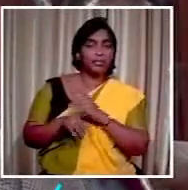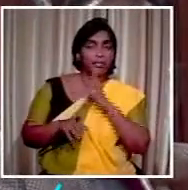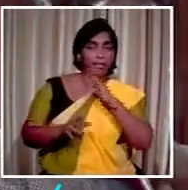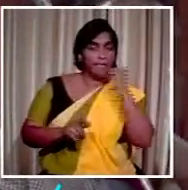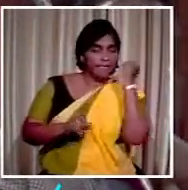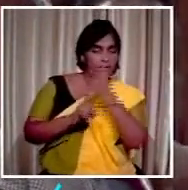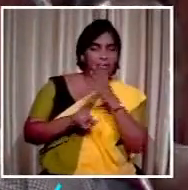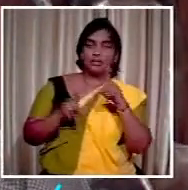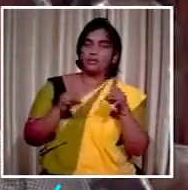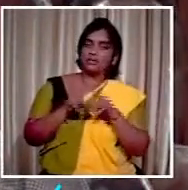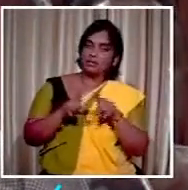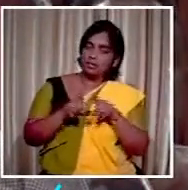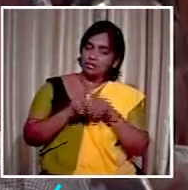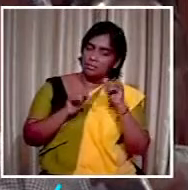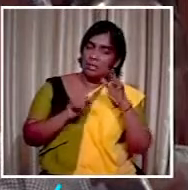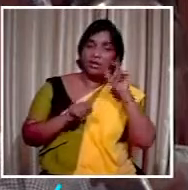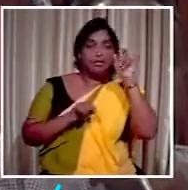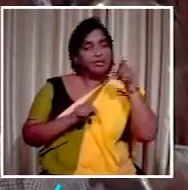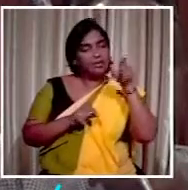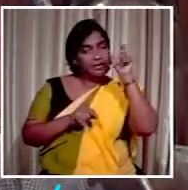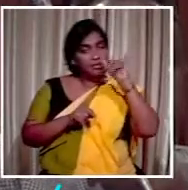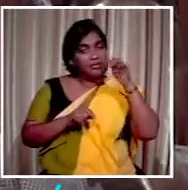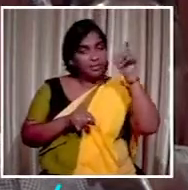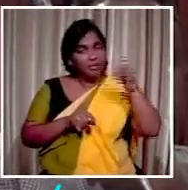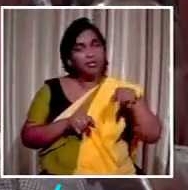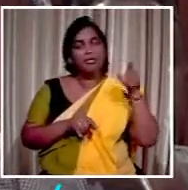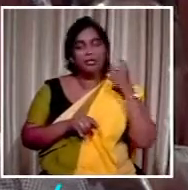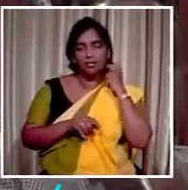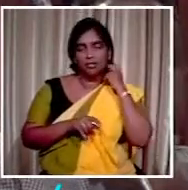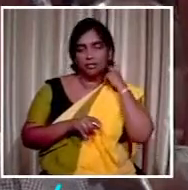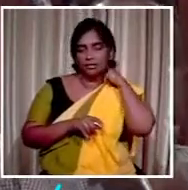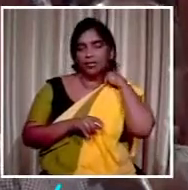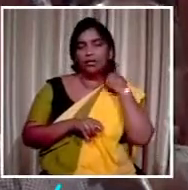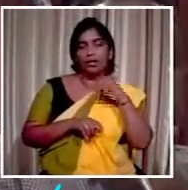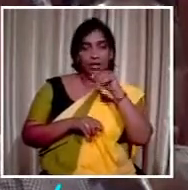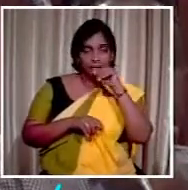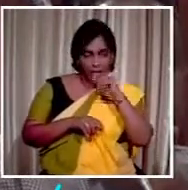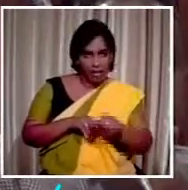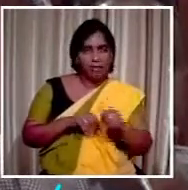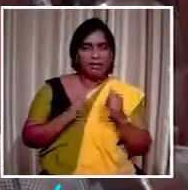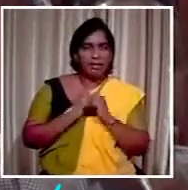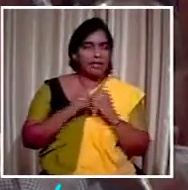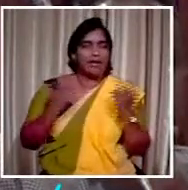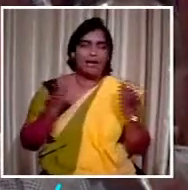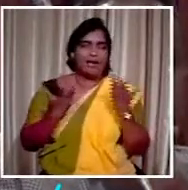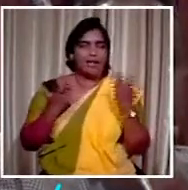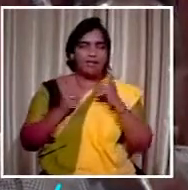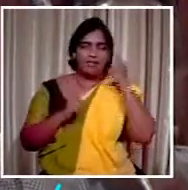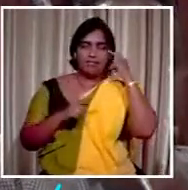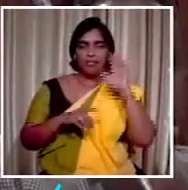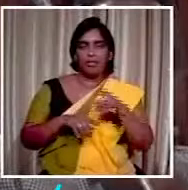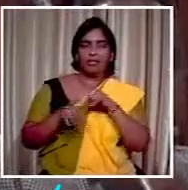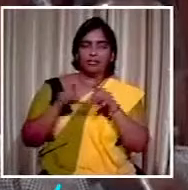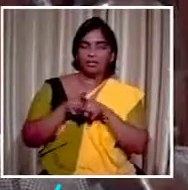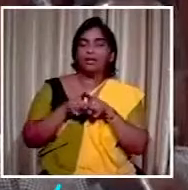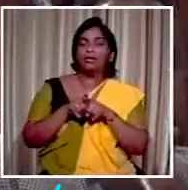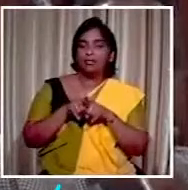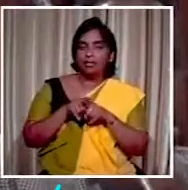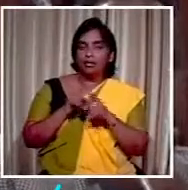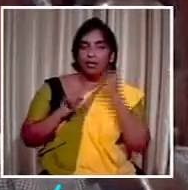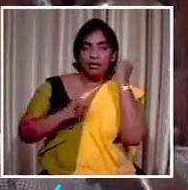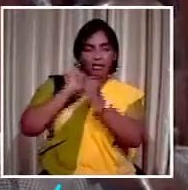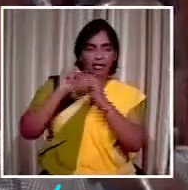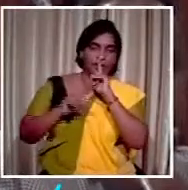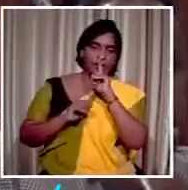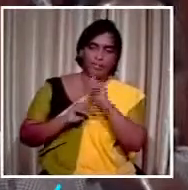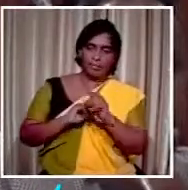දේශසහගතව කරා සමහර උදවිය ඇත්තටම එහෙම දෙයක් වෙන එකක් නැහැ කියලා හිතාගෙන ඒ චෝදනාව මට